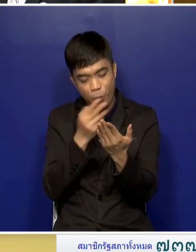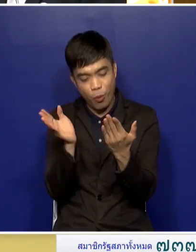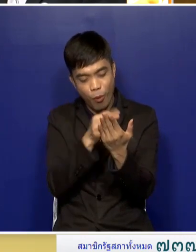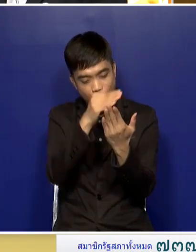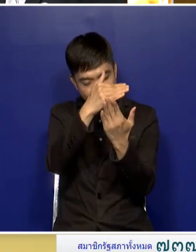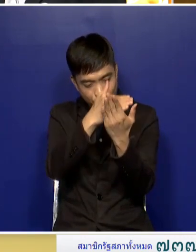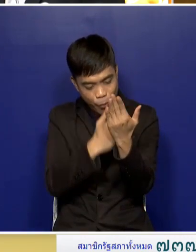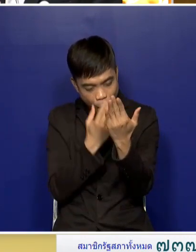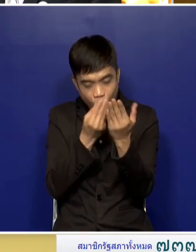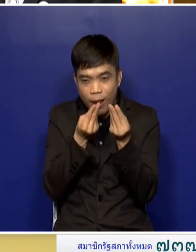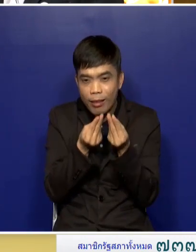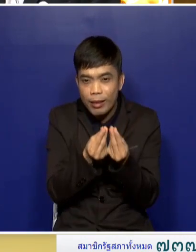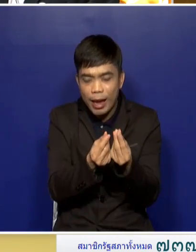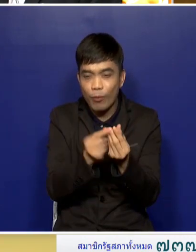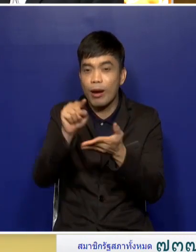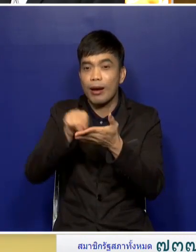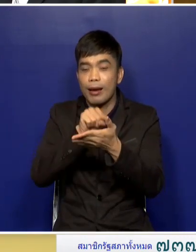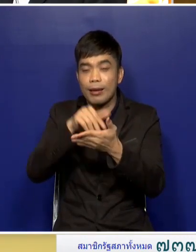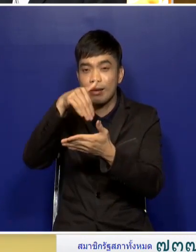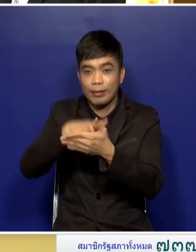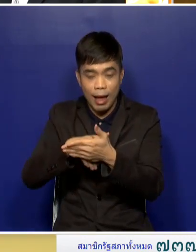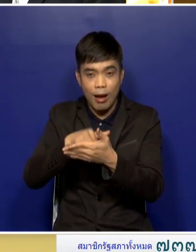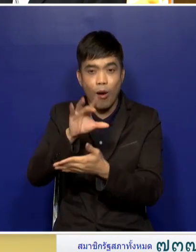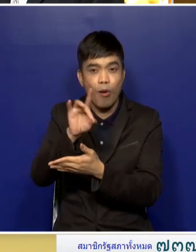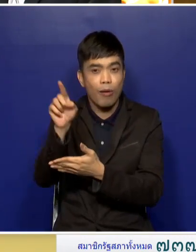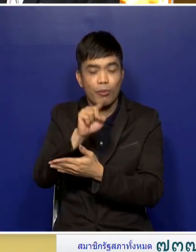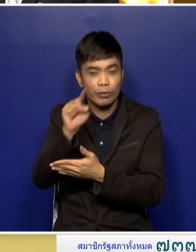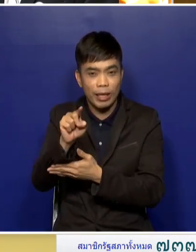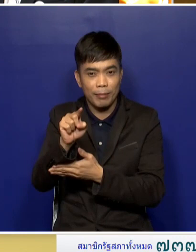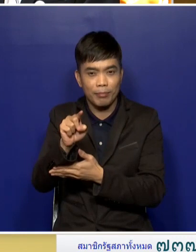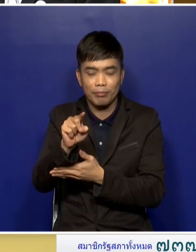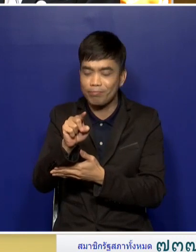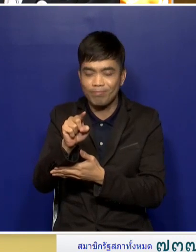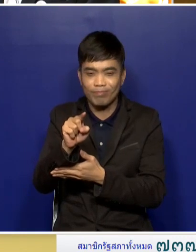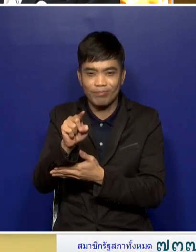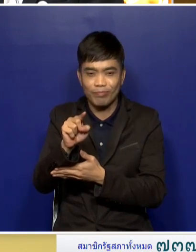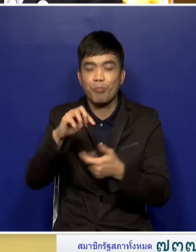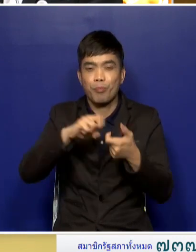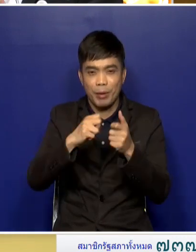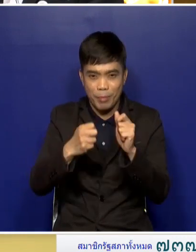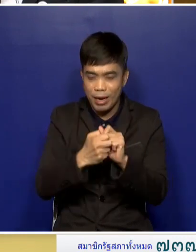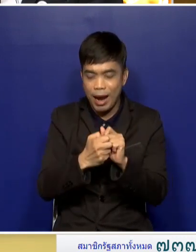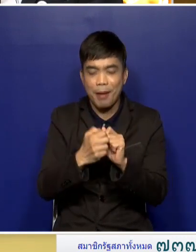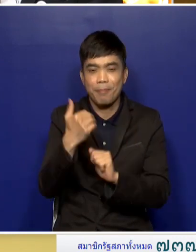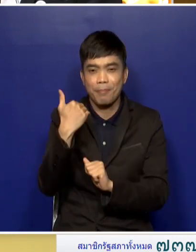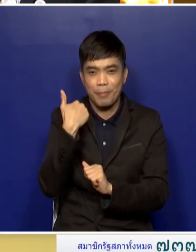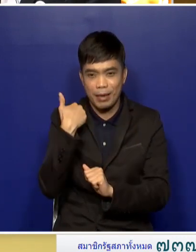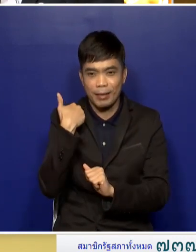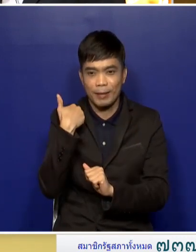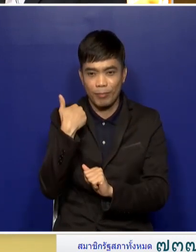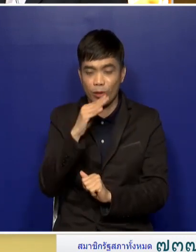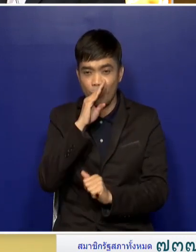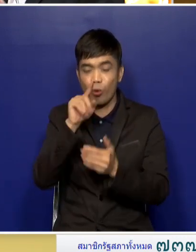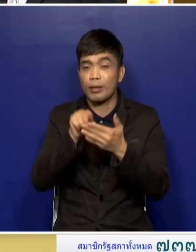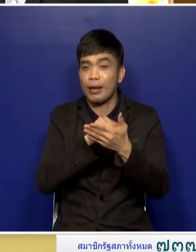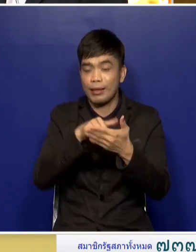รายละเอียดหลงจากนี้ครัการเลือกตง 100% กับมข้อจำกดสูงมากเพราฉนั้นต่ใหมการเลือกตั้งก็อาจจะเป